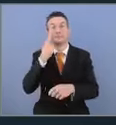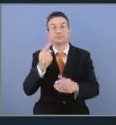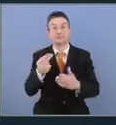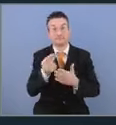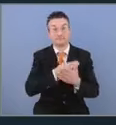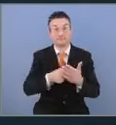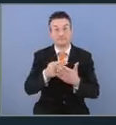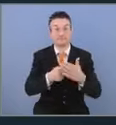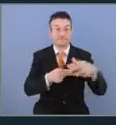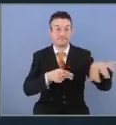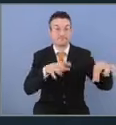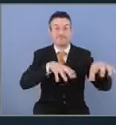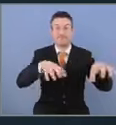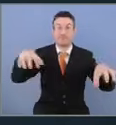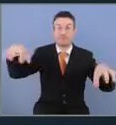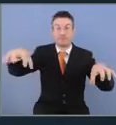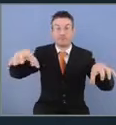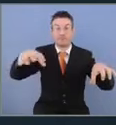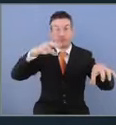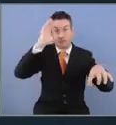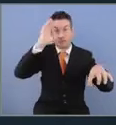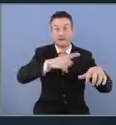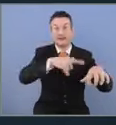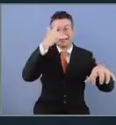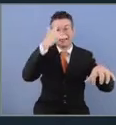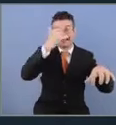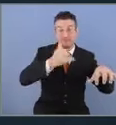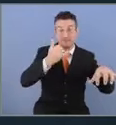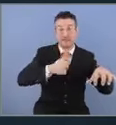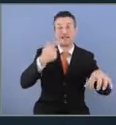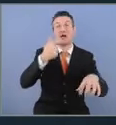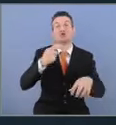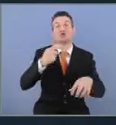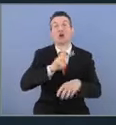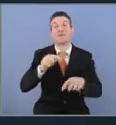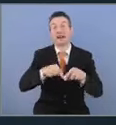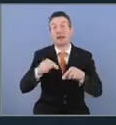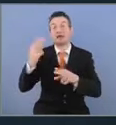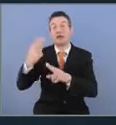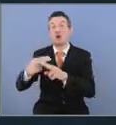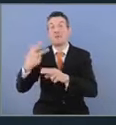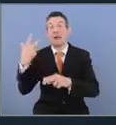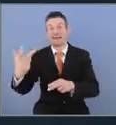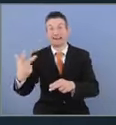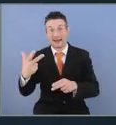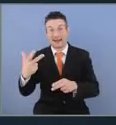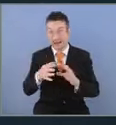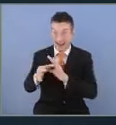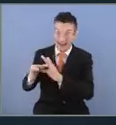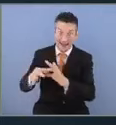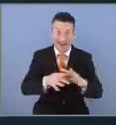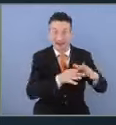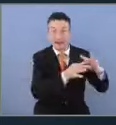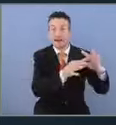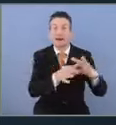Roma, Sapienza, Tor Vergata e Roma 3, di costruire attraverso una fondazione tra questi tre